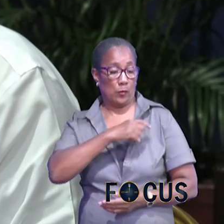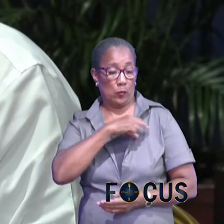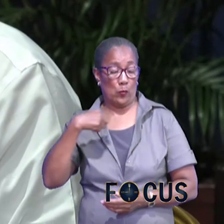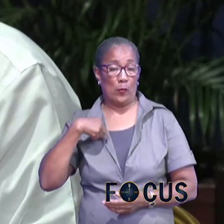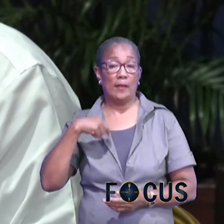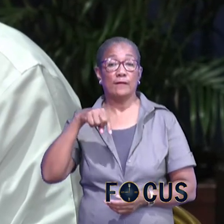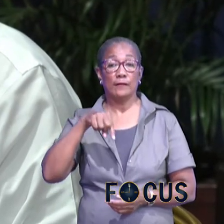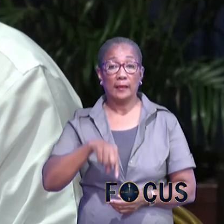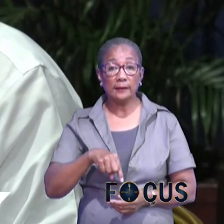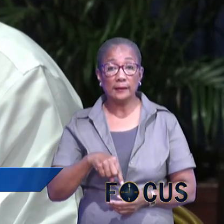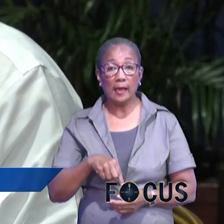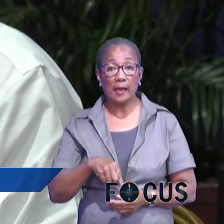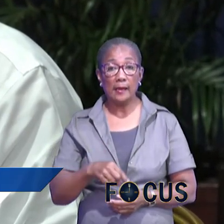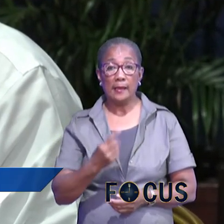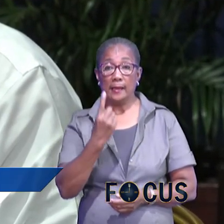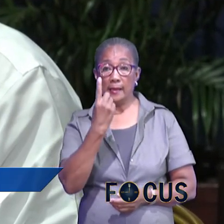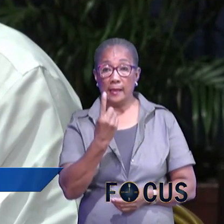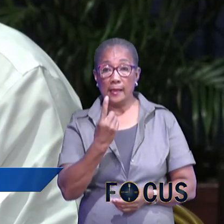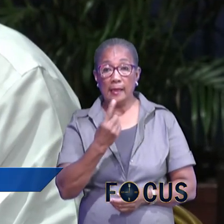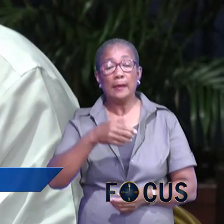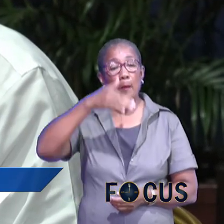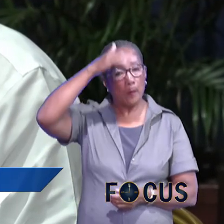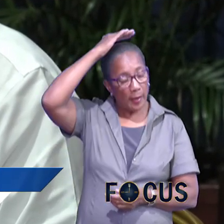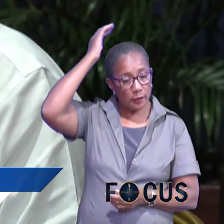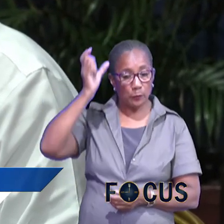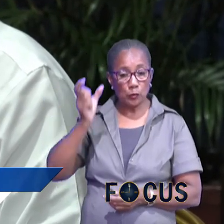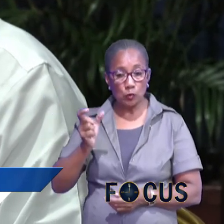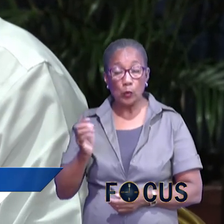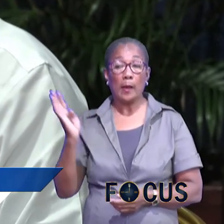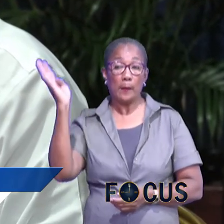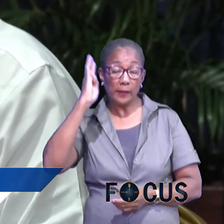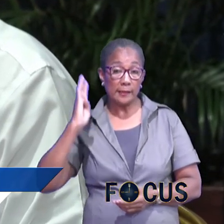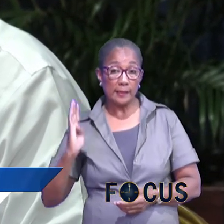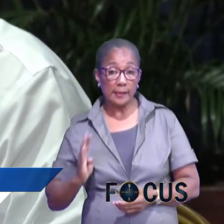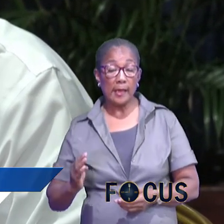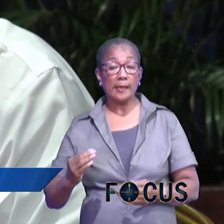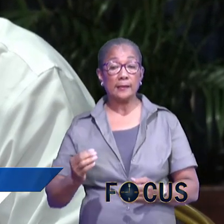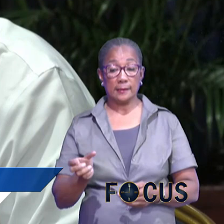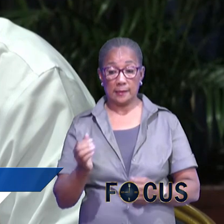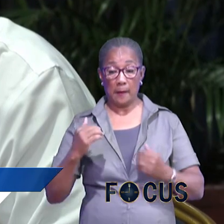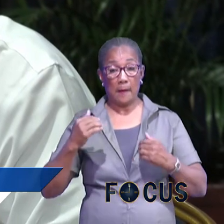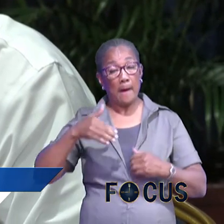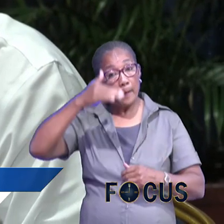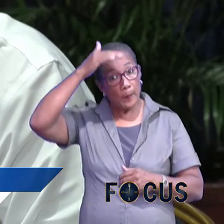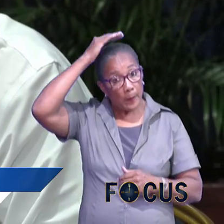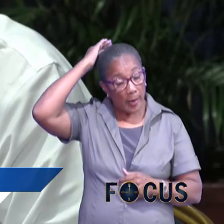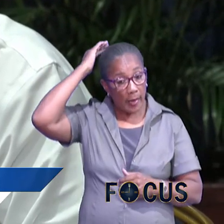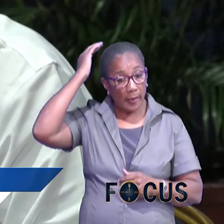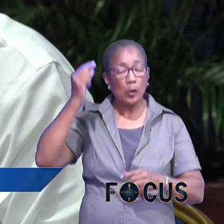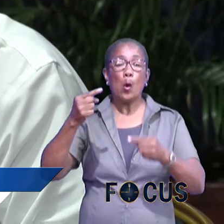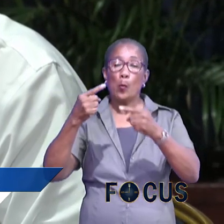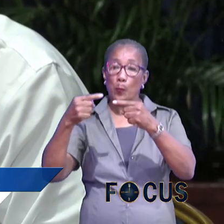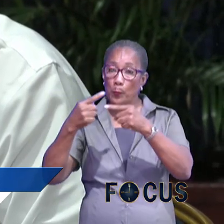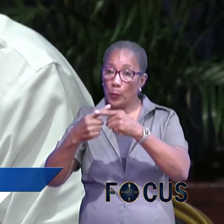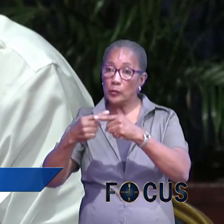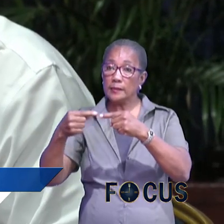vandaag een manspersoon van Braziliaanse komaf positief getest op